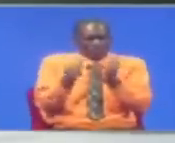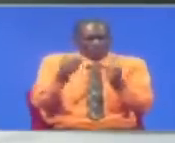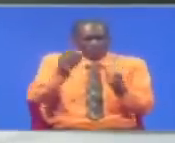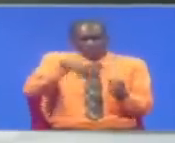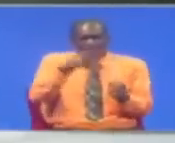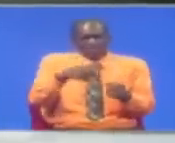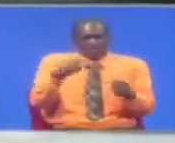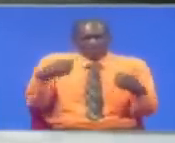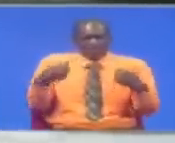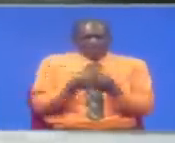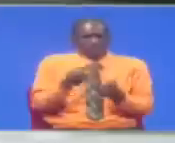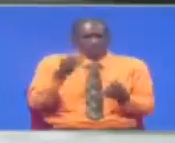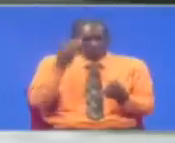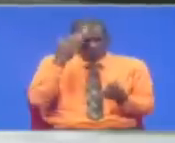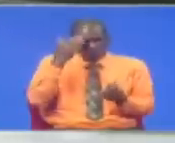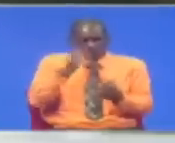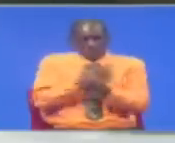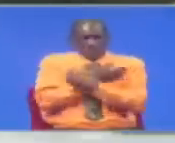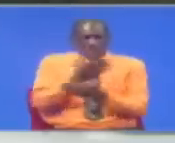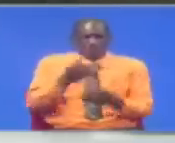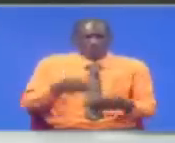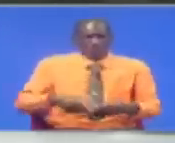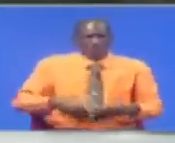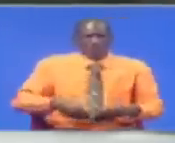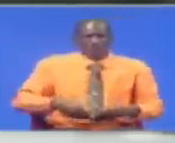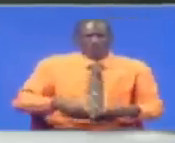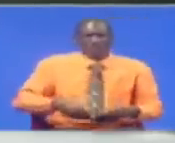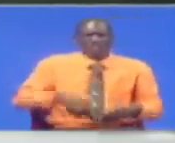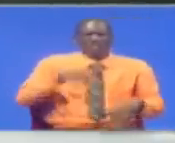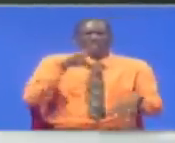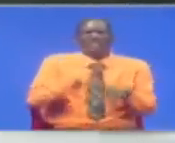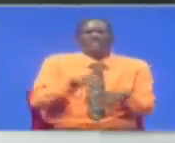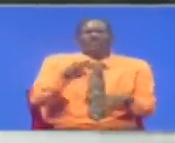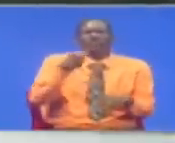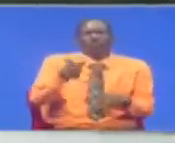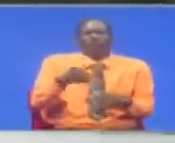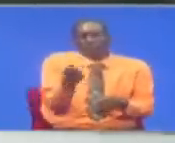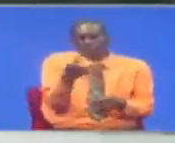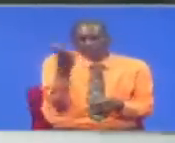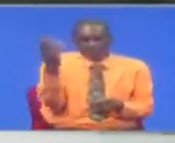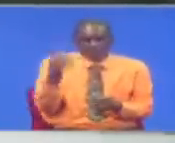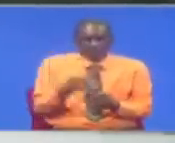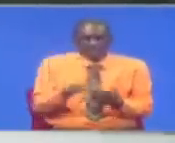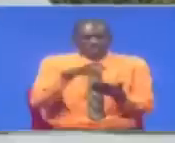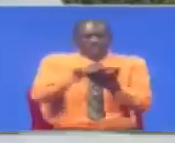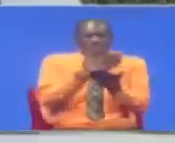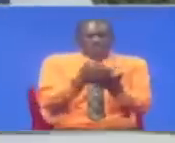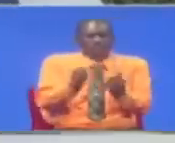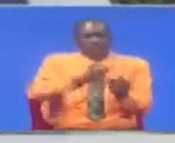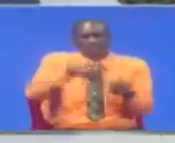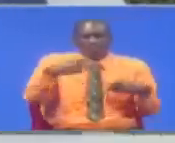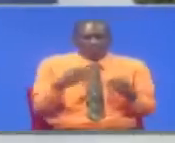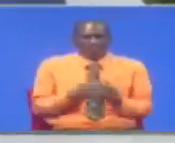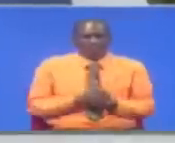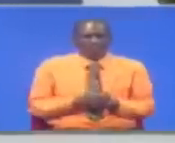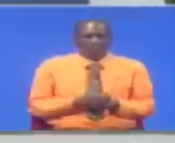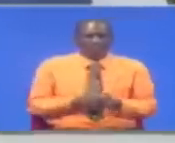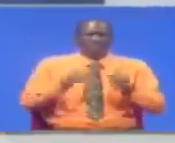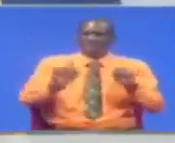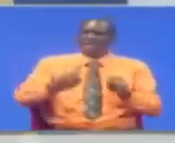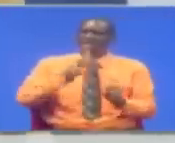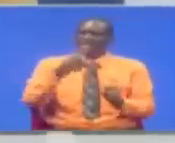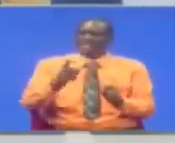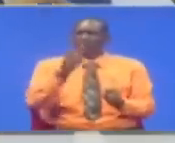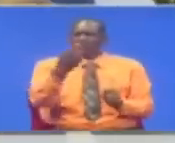ujue sisi tuko na huruma ndio hizi royalties kwa hiyo ni ya calligraph wagawane na akina nyasha mimi wacha niseme yangu moja